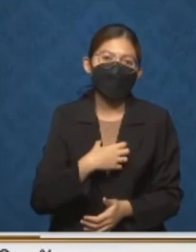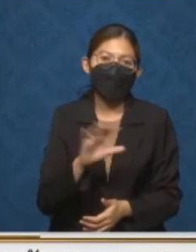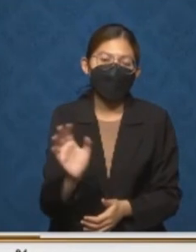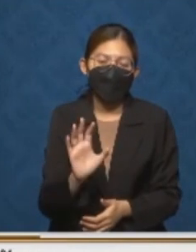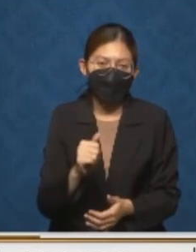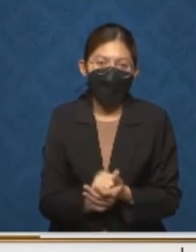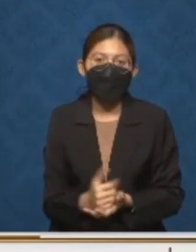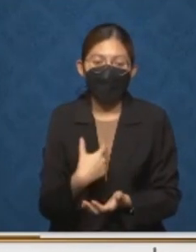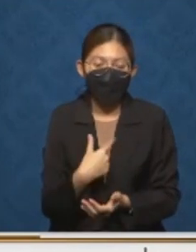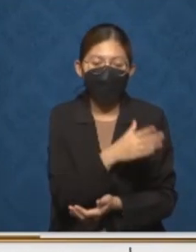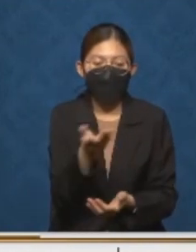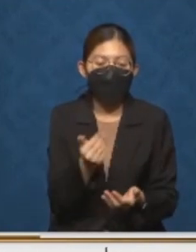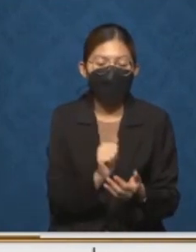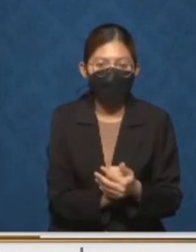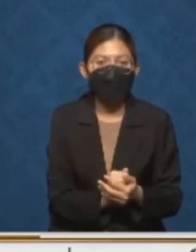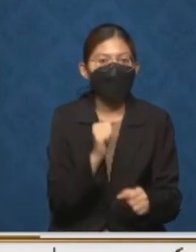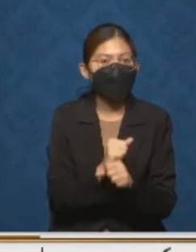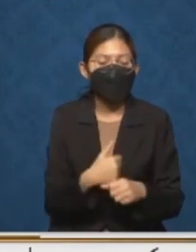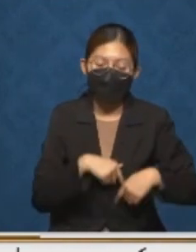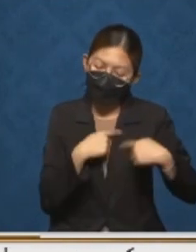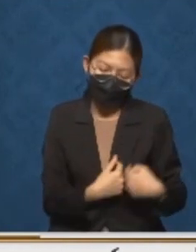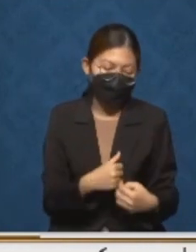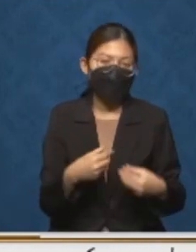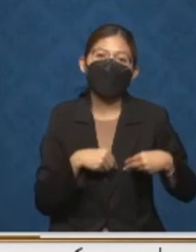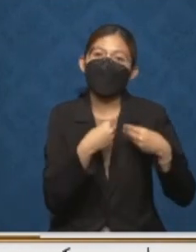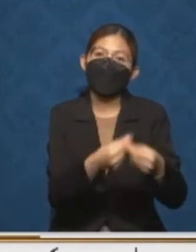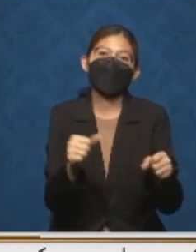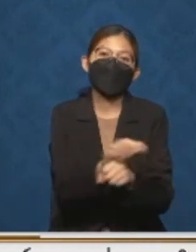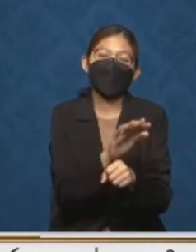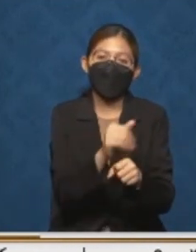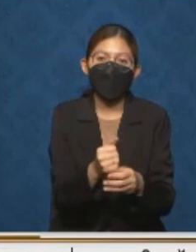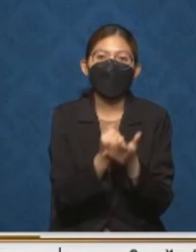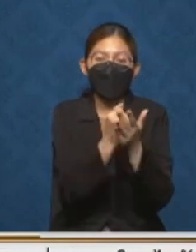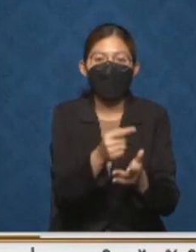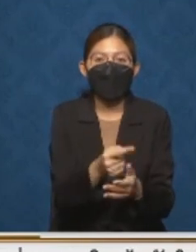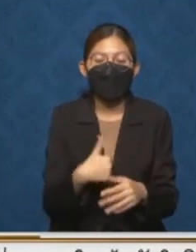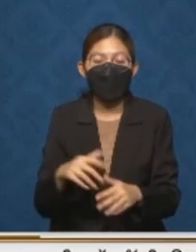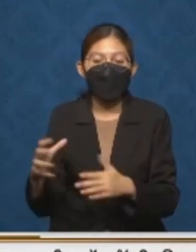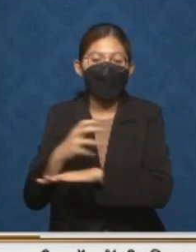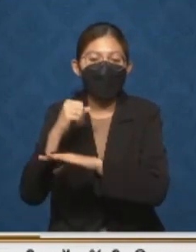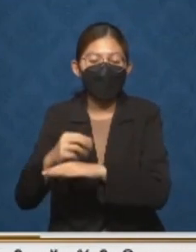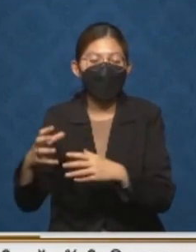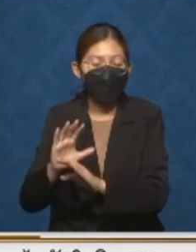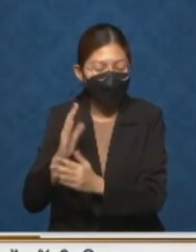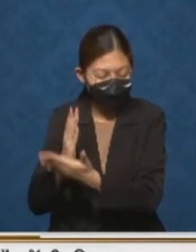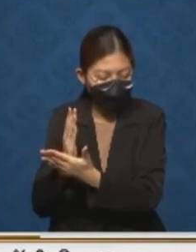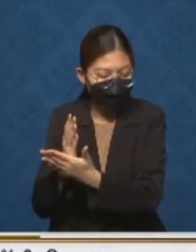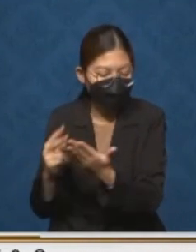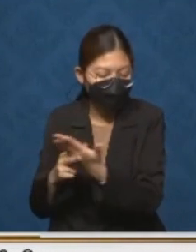ากจะให้ท่านทำให้กับประชาชนด้วยความเต็ใจ และเว้วักการเมืองไ้สักครู่หน่ในช่วงเหตุกณ์ปัจชุบัน